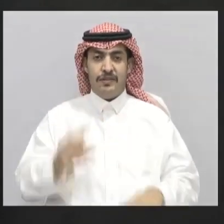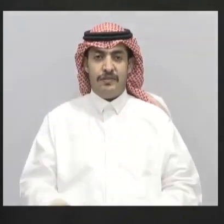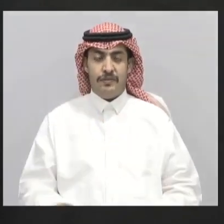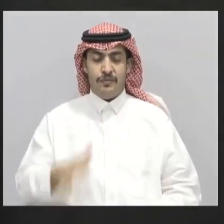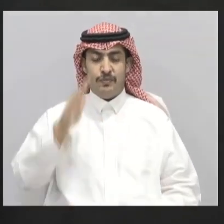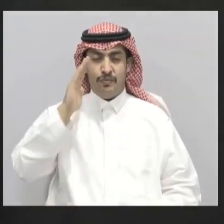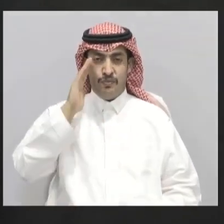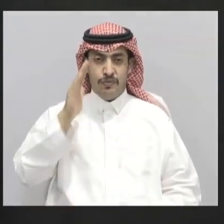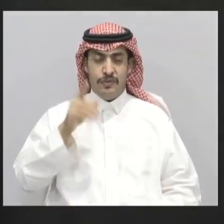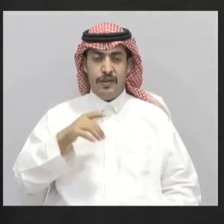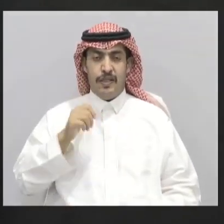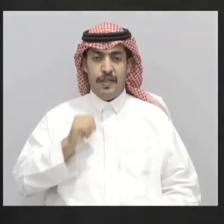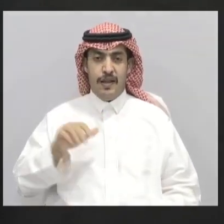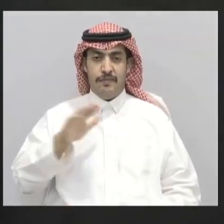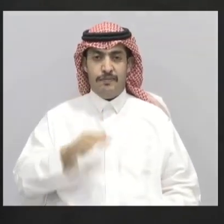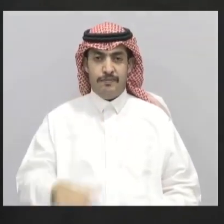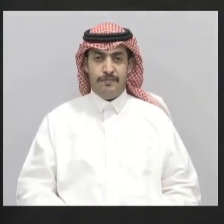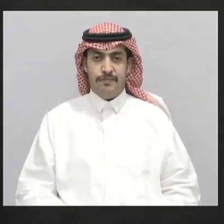فشكرا لكم اعزائي الطلاب